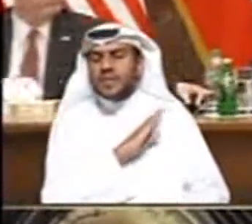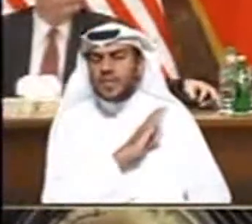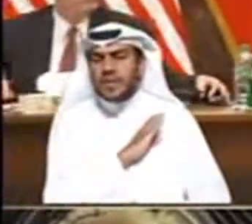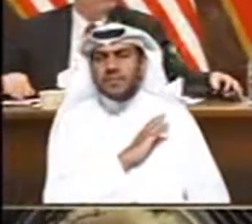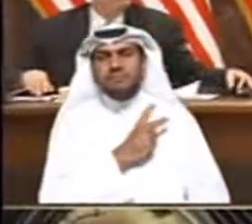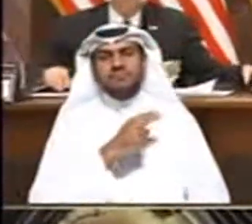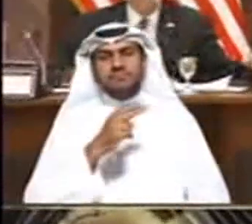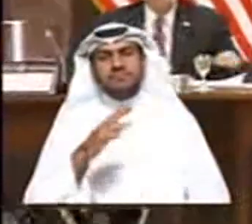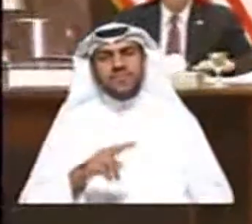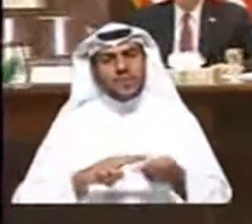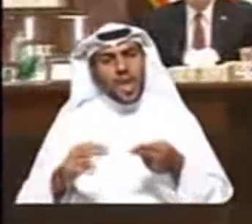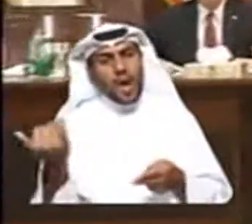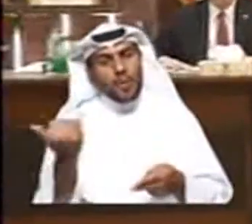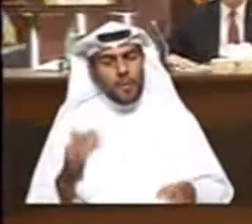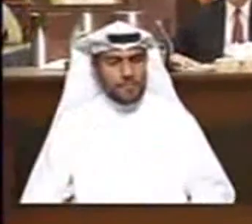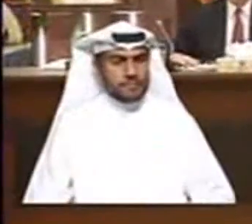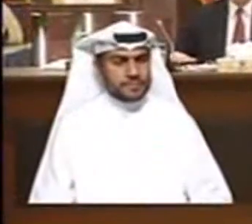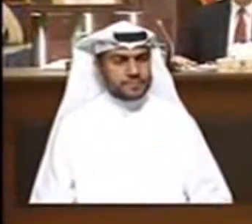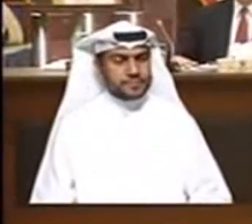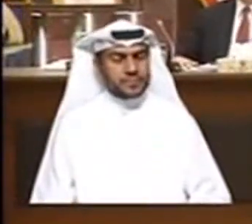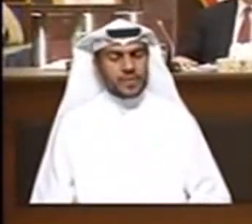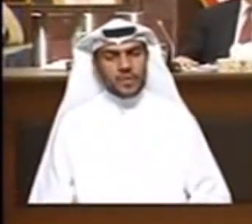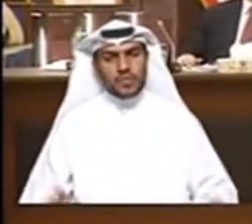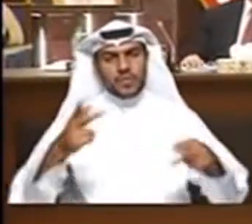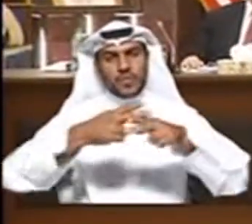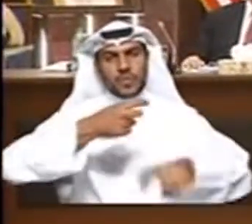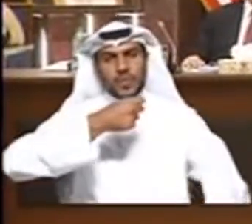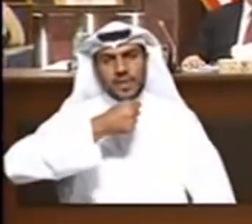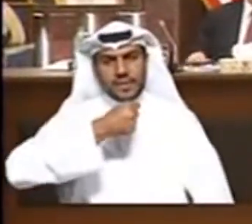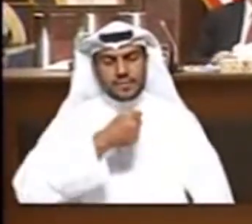لقضية السلام في المنطقة. جيهان حبيب، تلفزيون دولة الكويت.